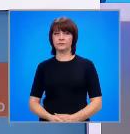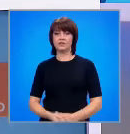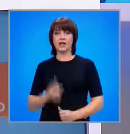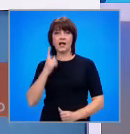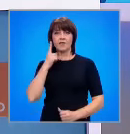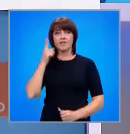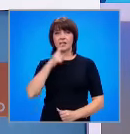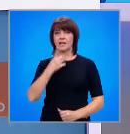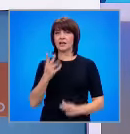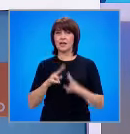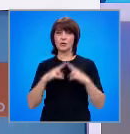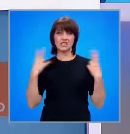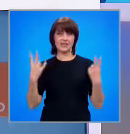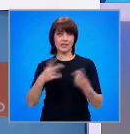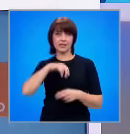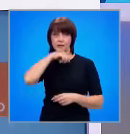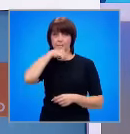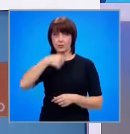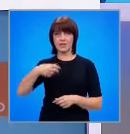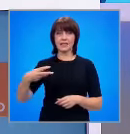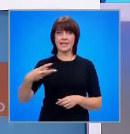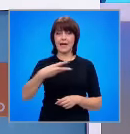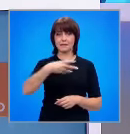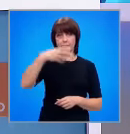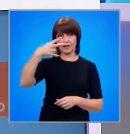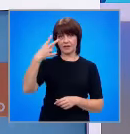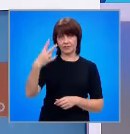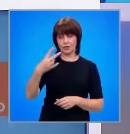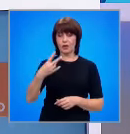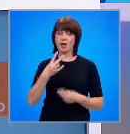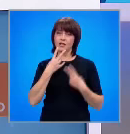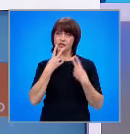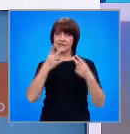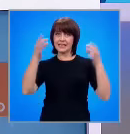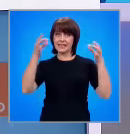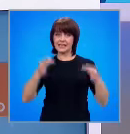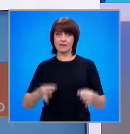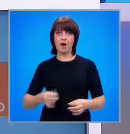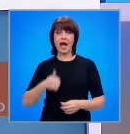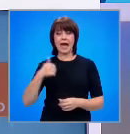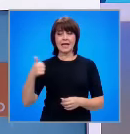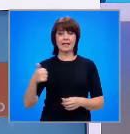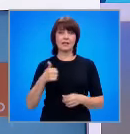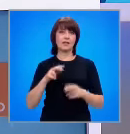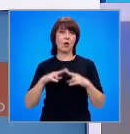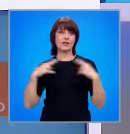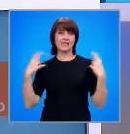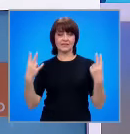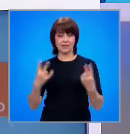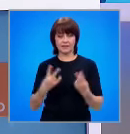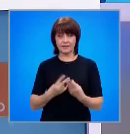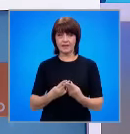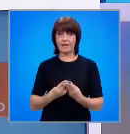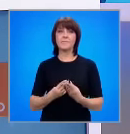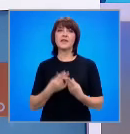В деня, в който светът се прости с Елизабет II, се разделяме с кадри от церемонията. Лидерите от цял свят и поданиците на Британското